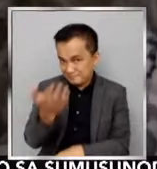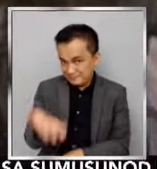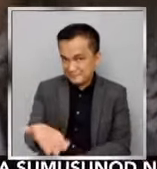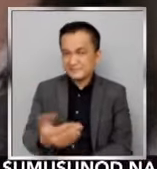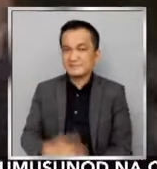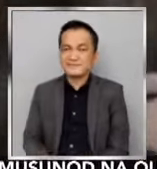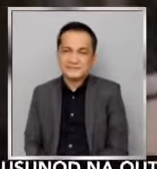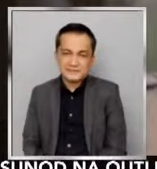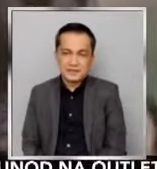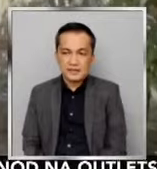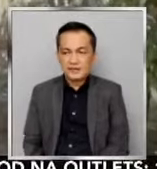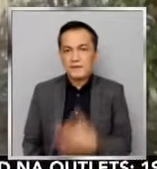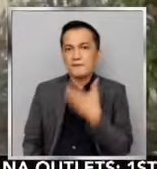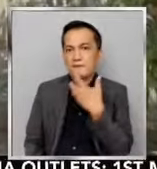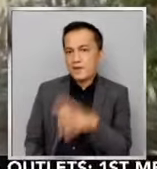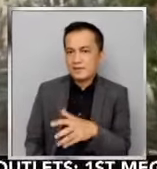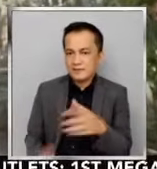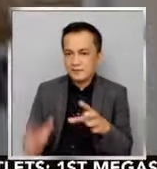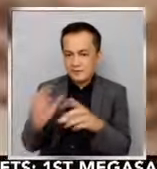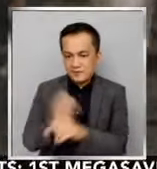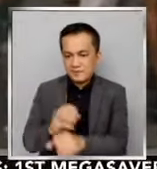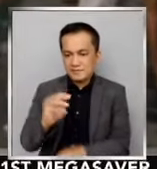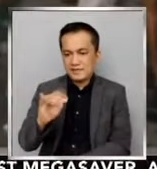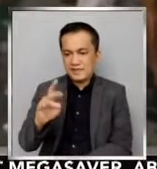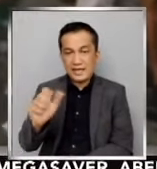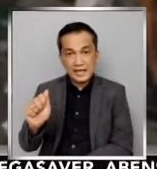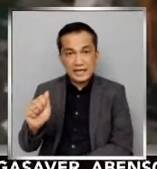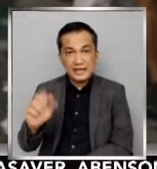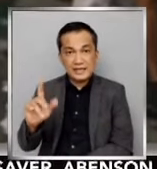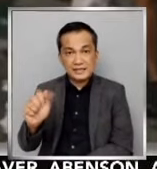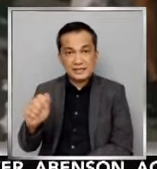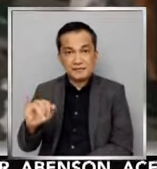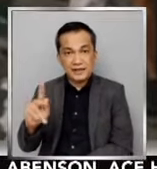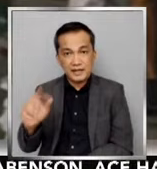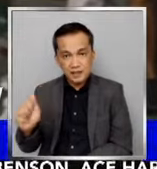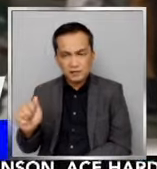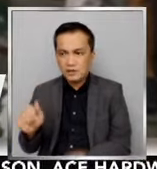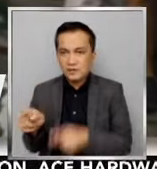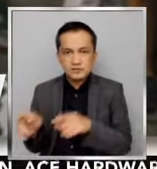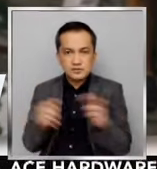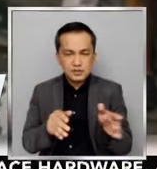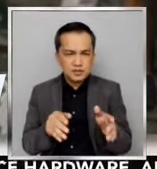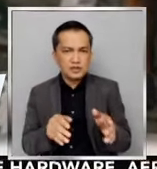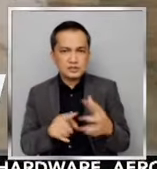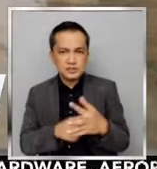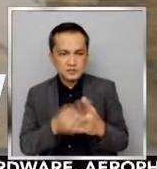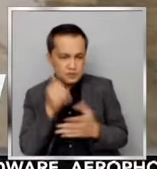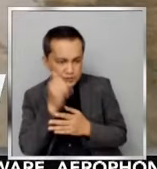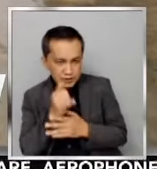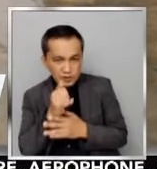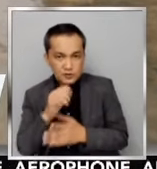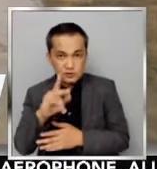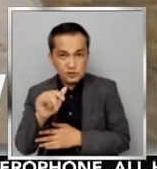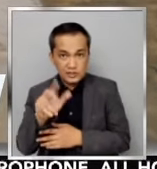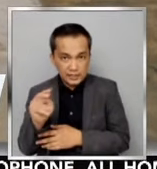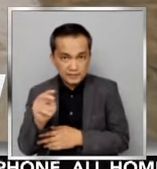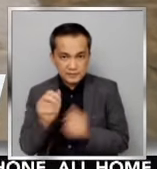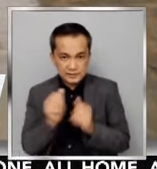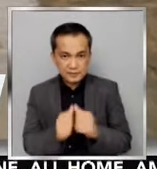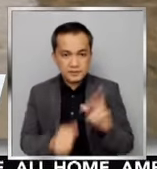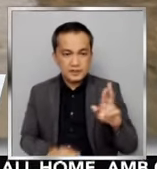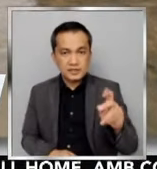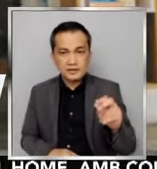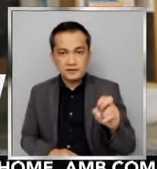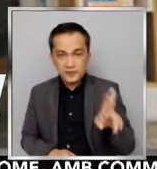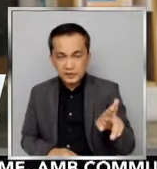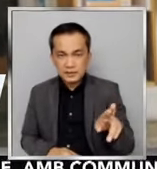Mainit-init pa ang pagtatapos ng Maria Clara at Ibarra. Heto at nagsisimula ng mag-shooting si Julian San Jose kasama si River Cruz sa collab